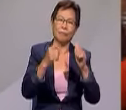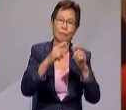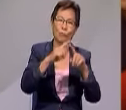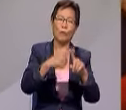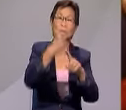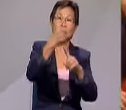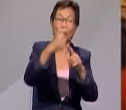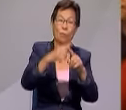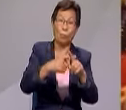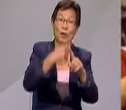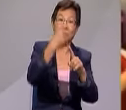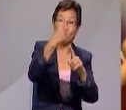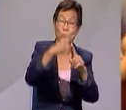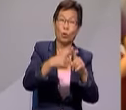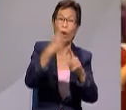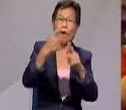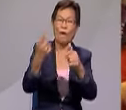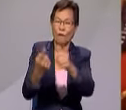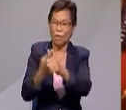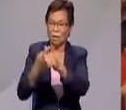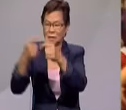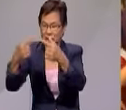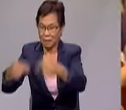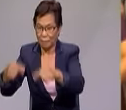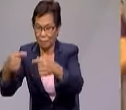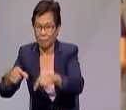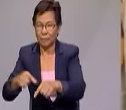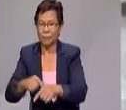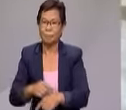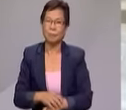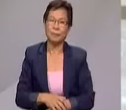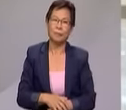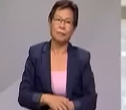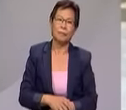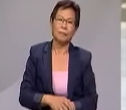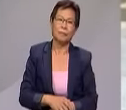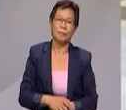I have to, I'm here to prepare myself for the first game. I will be ready right then.